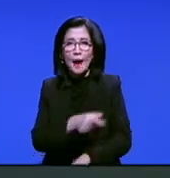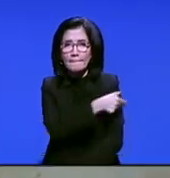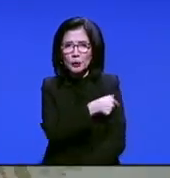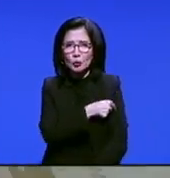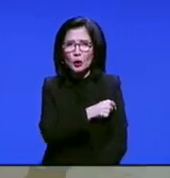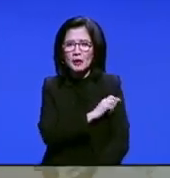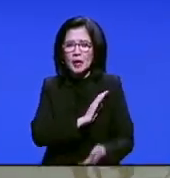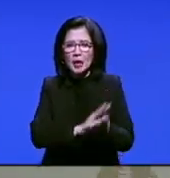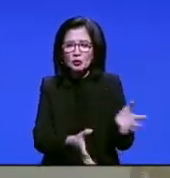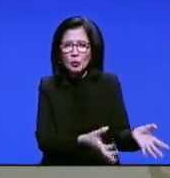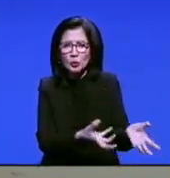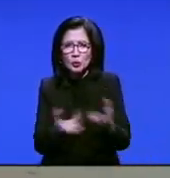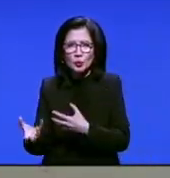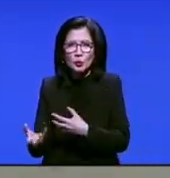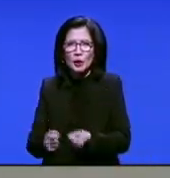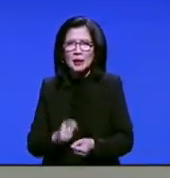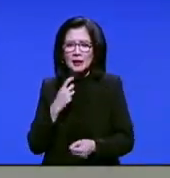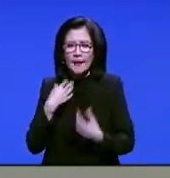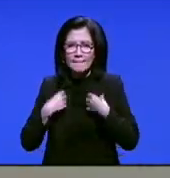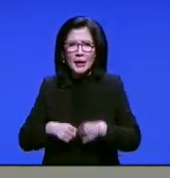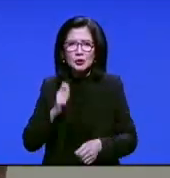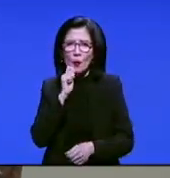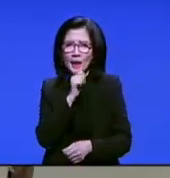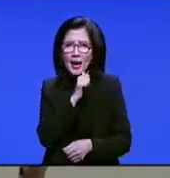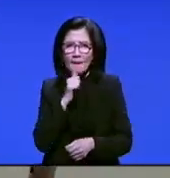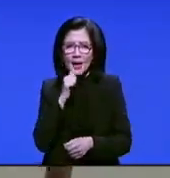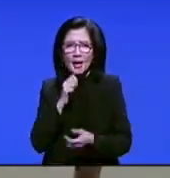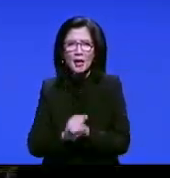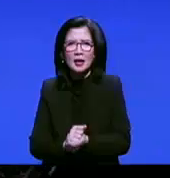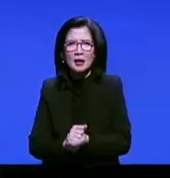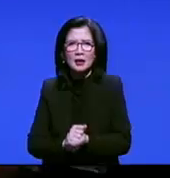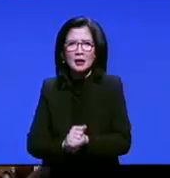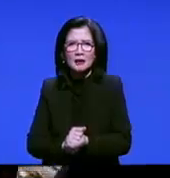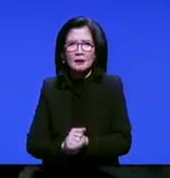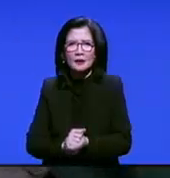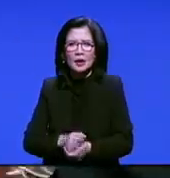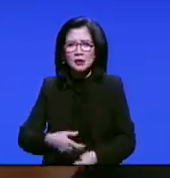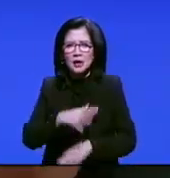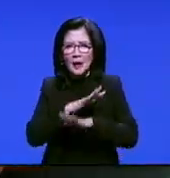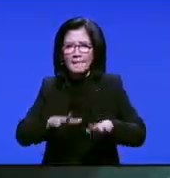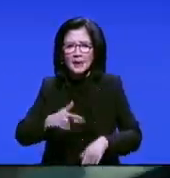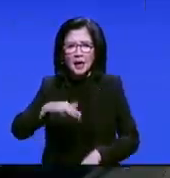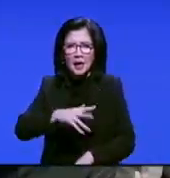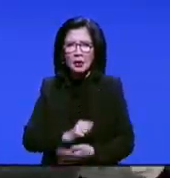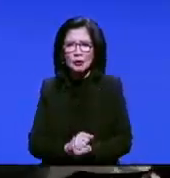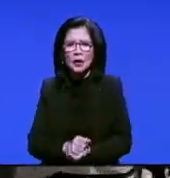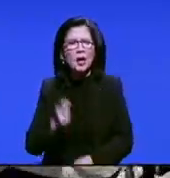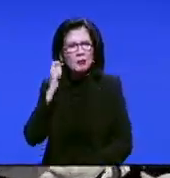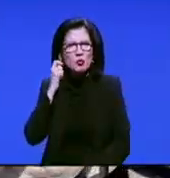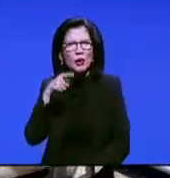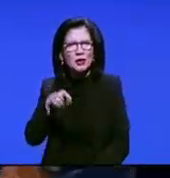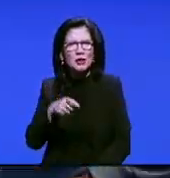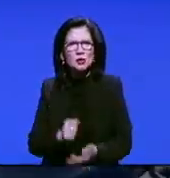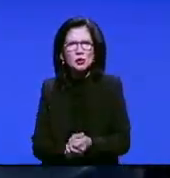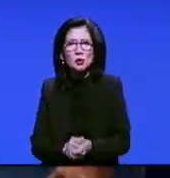langsung mengevakuasi mayat perempuan berbaju merah ini ke pelabuhan kota Pasuruan. Komandan Pos Keamanan Laut TNI AL menyebut perempuan malang ini diperkirakan